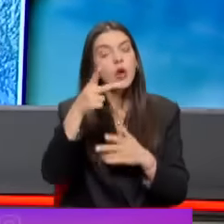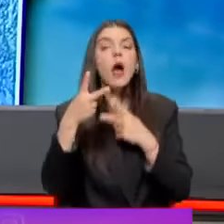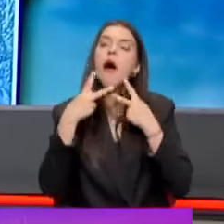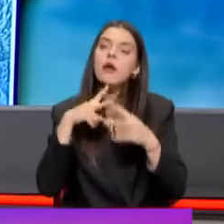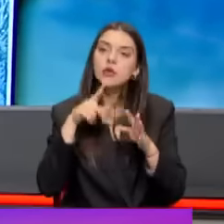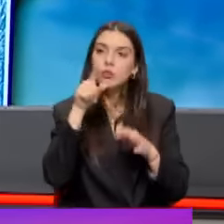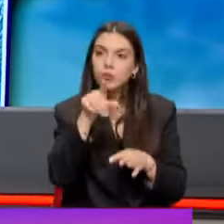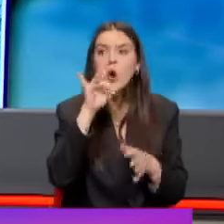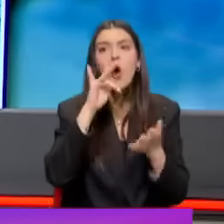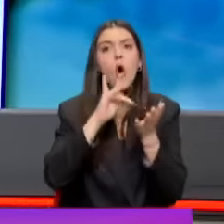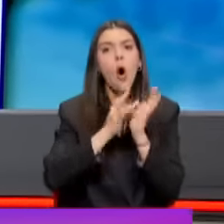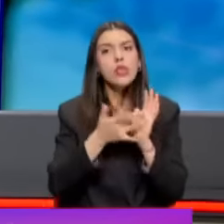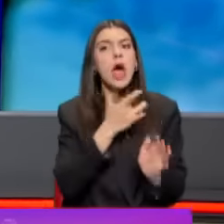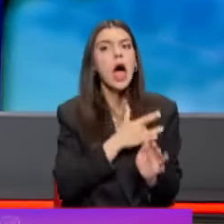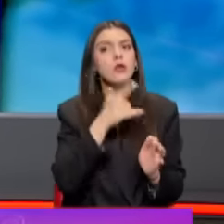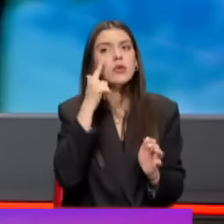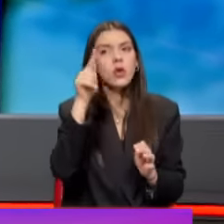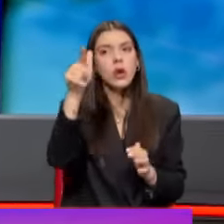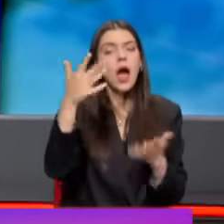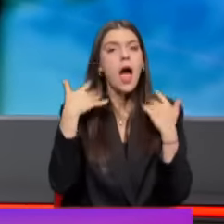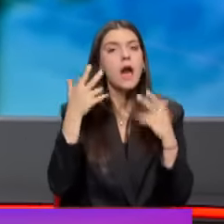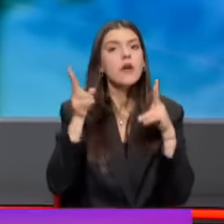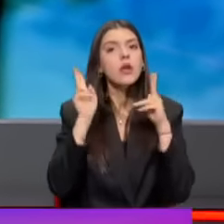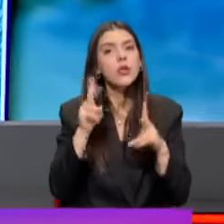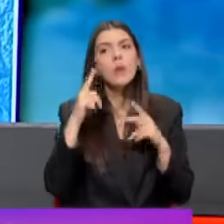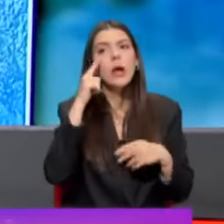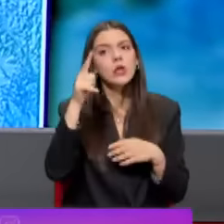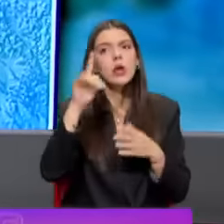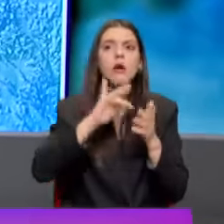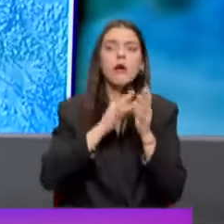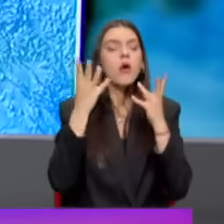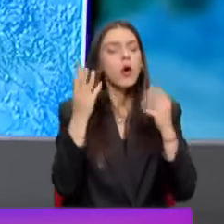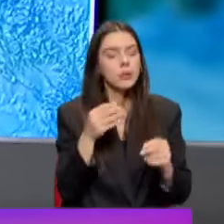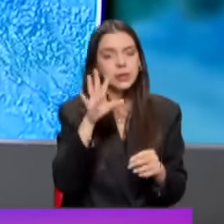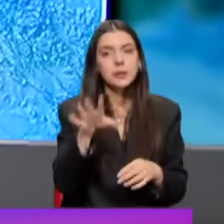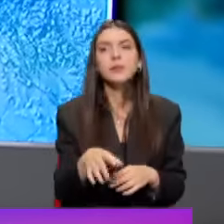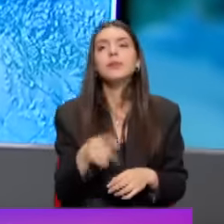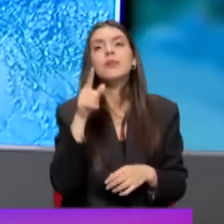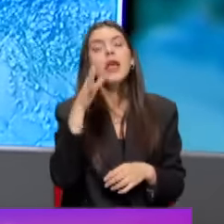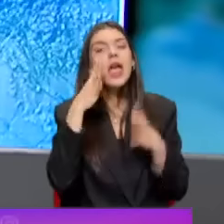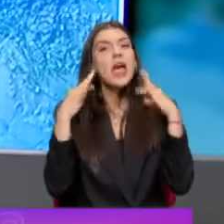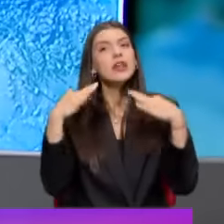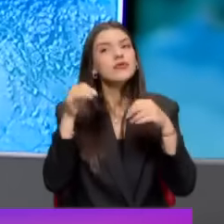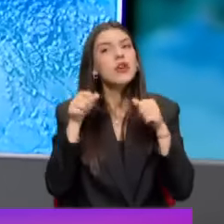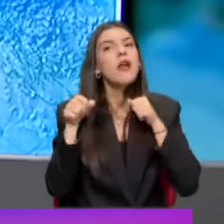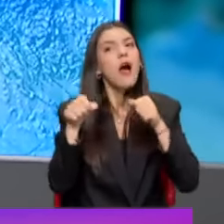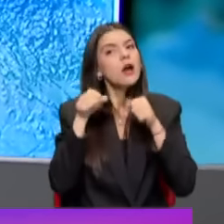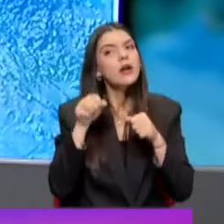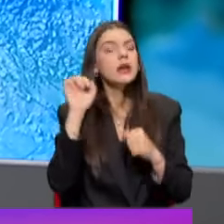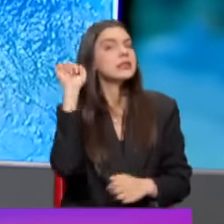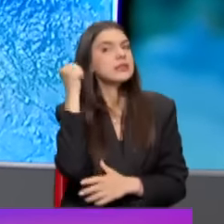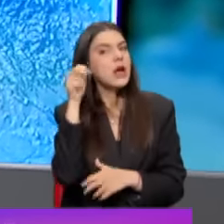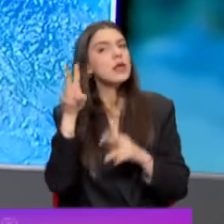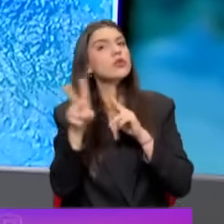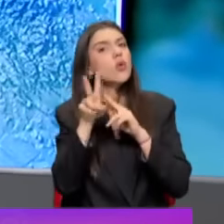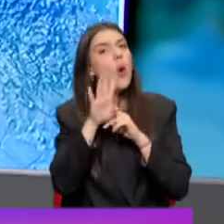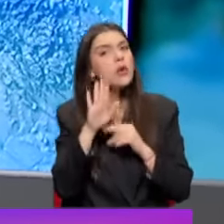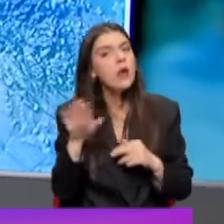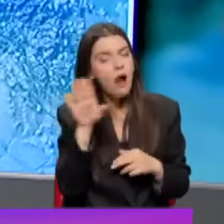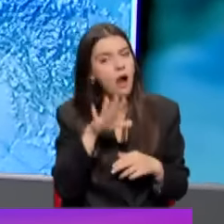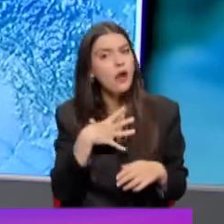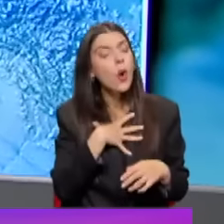normallerinin altında ölçülmesi bekleniyor sıcaklıklar yani eski şehiri Ankara'sı konyası Sivas'ı Orta Anadolu İç Ege'yi